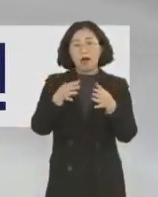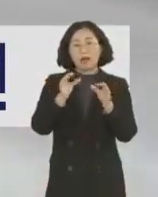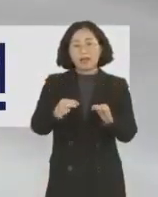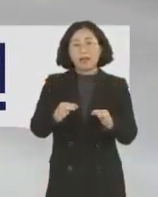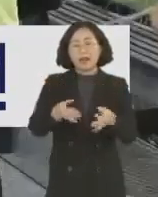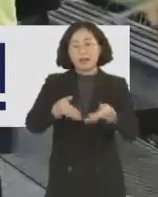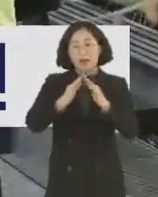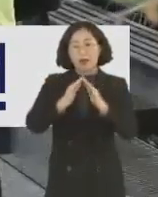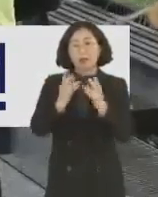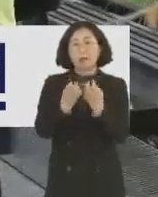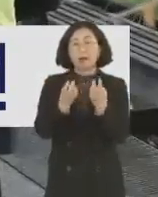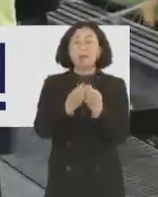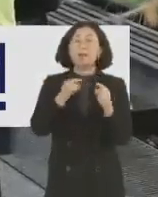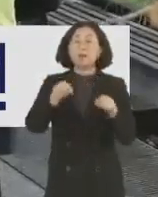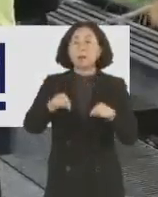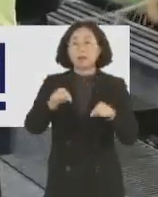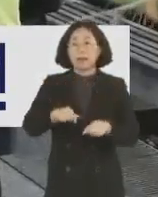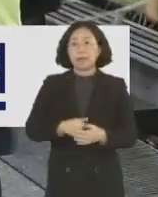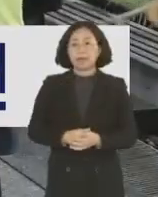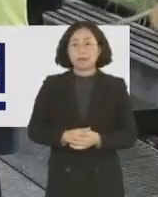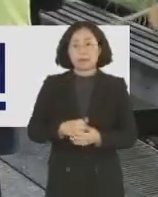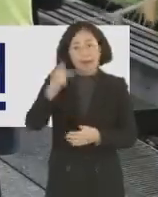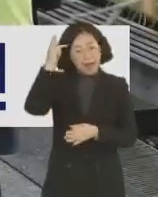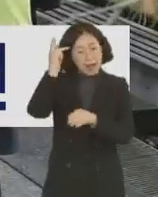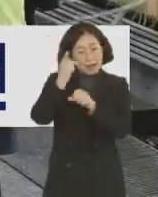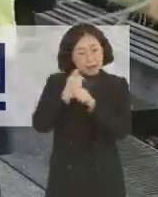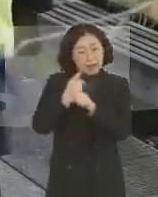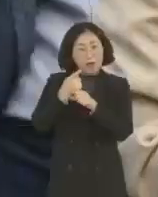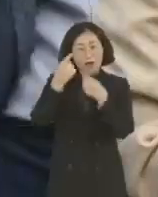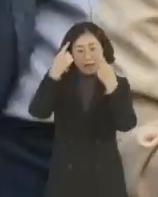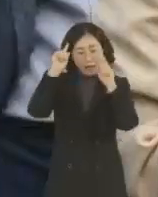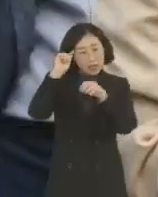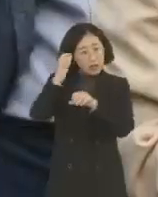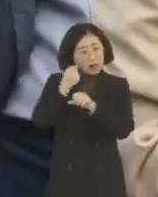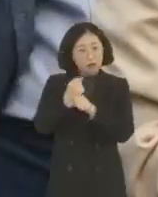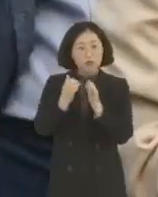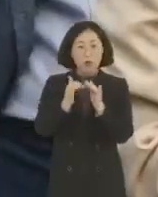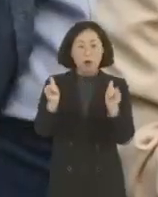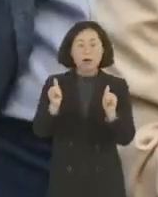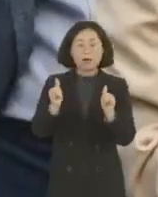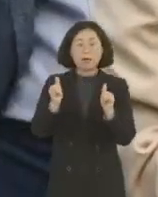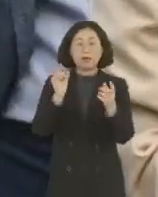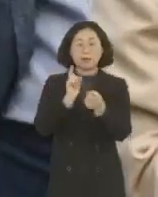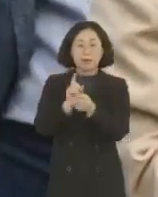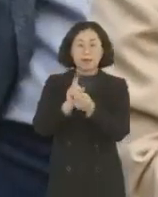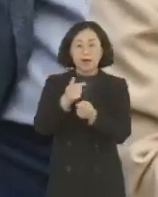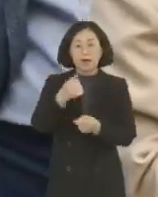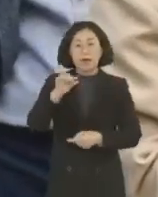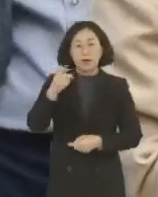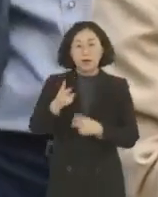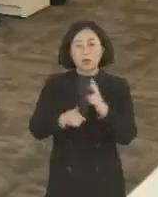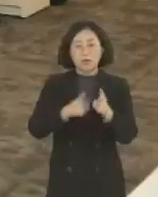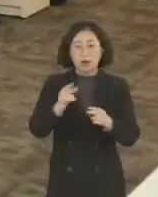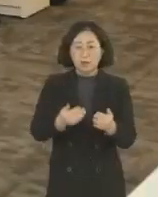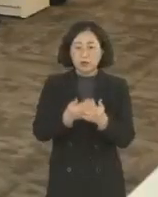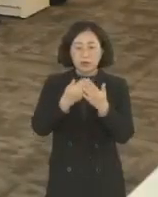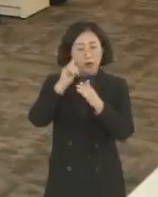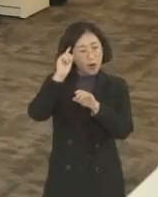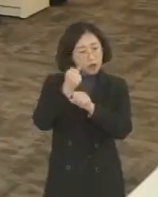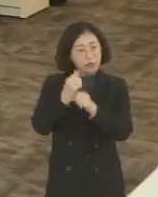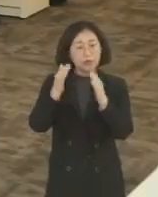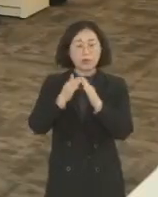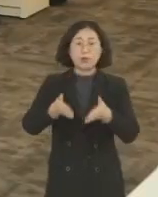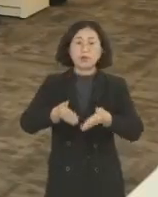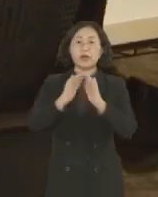설립 방향 등을 모색합니다 또 카이스트와 대전 출신 연구원들을 만나 나노반도체 산업 육성과 연구소